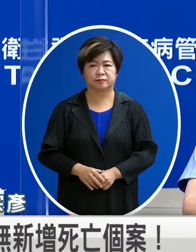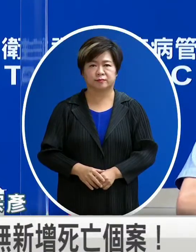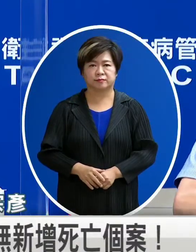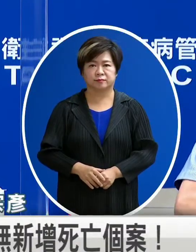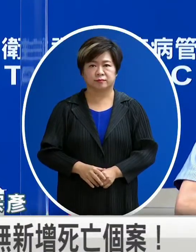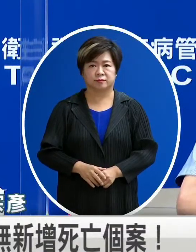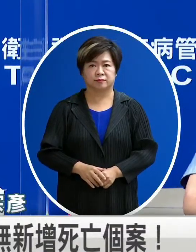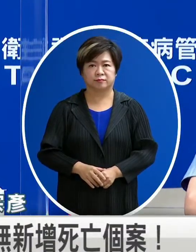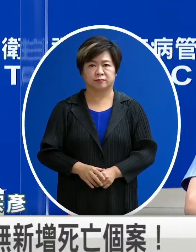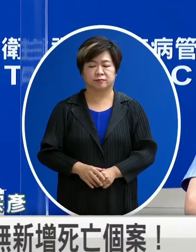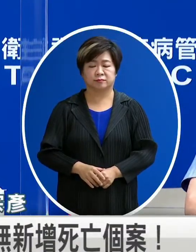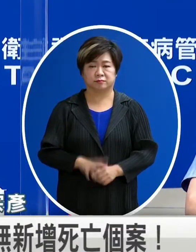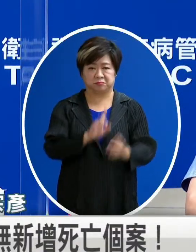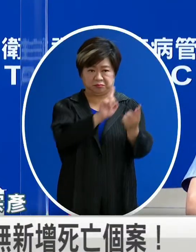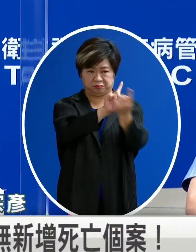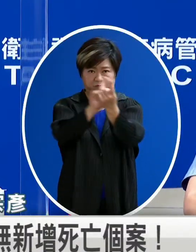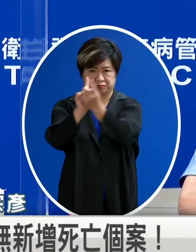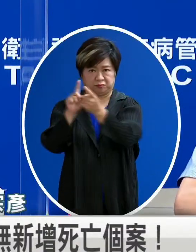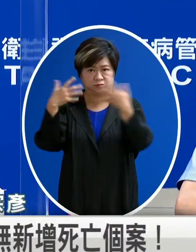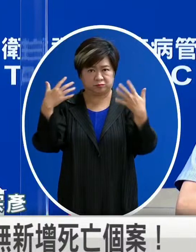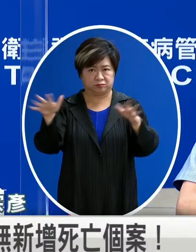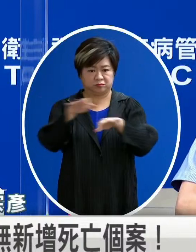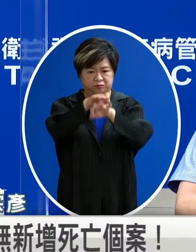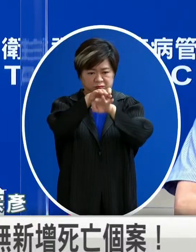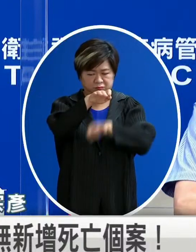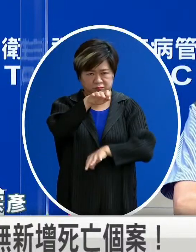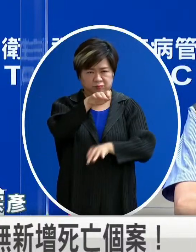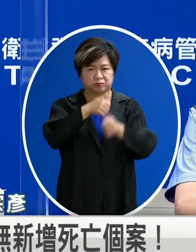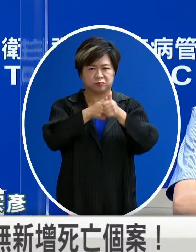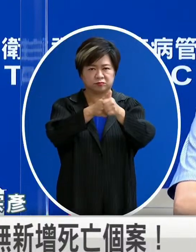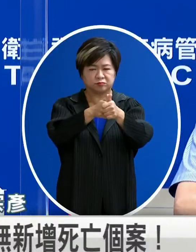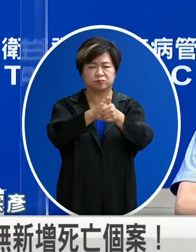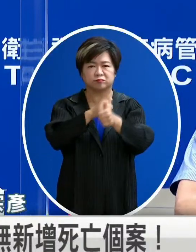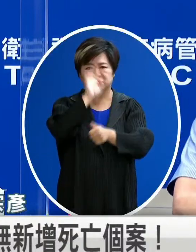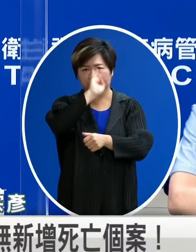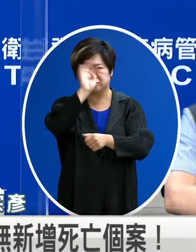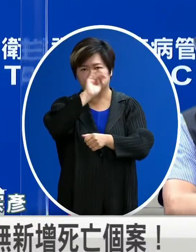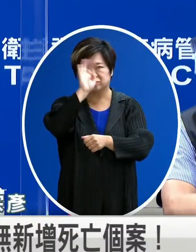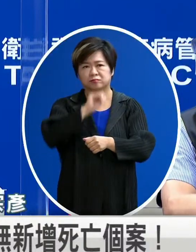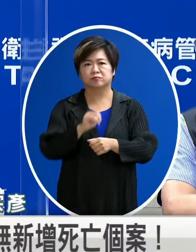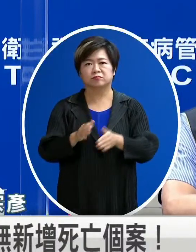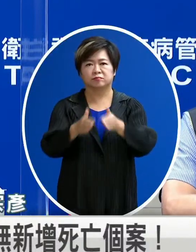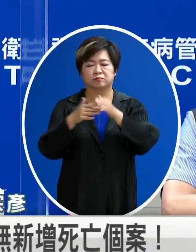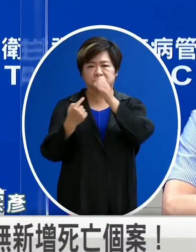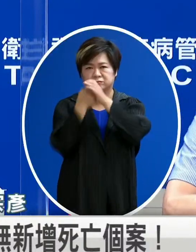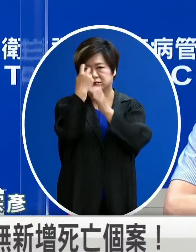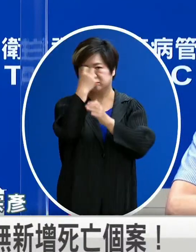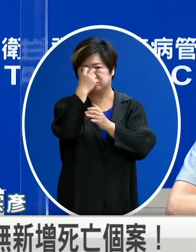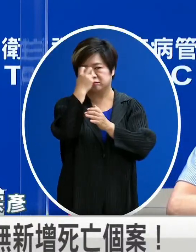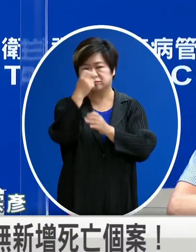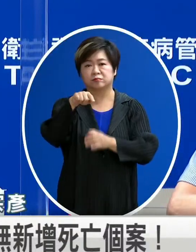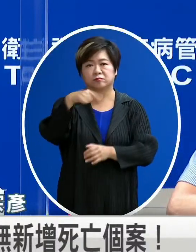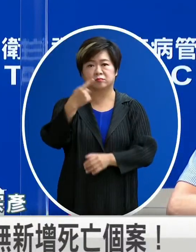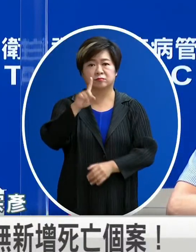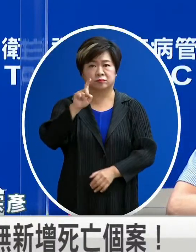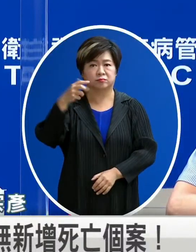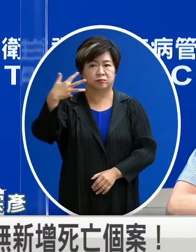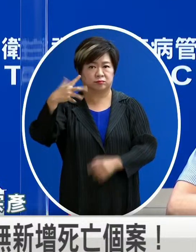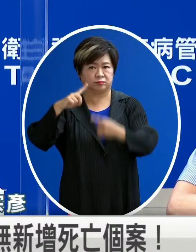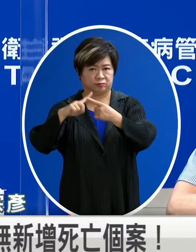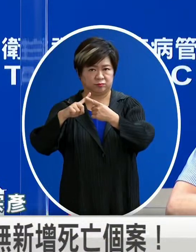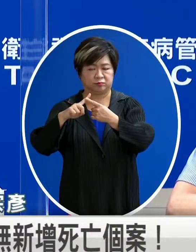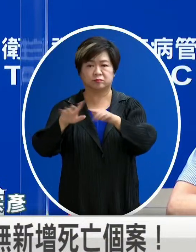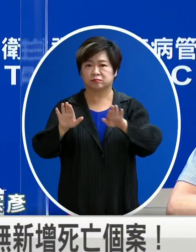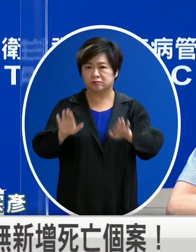框在接触者的这个疫调，那我们会必须要采检的有118位，那